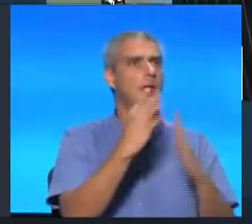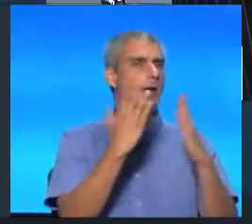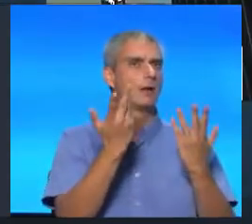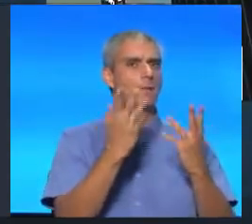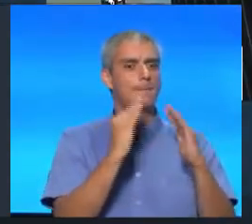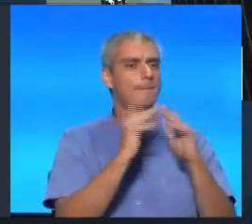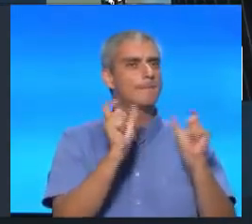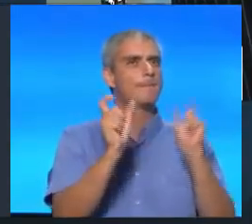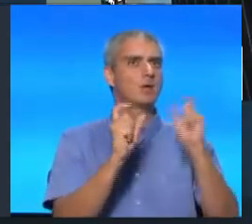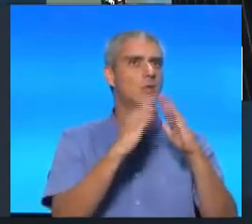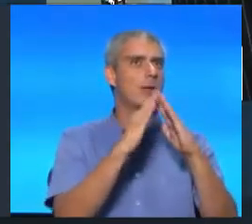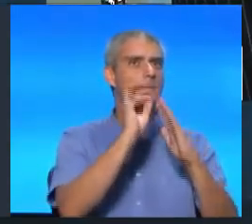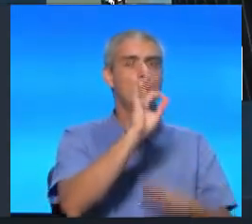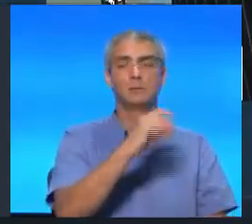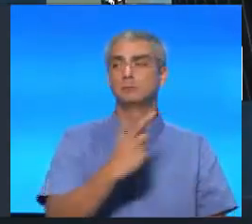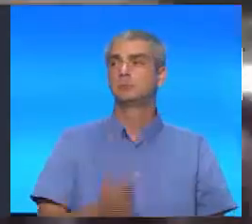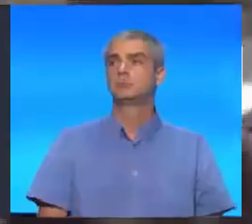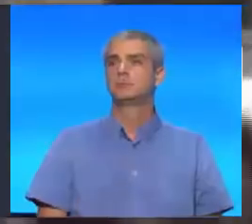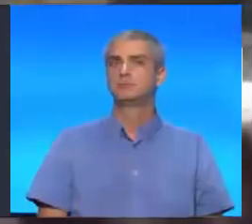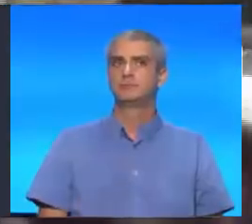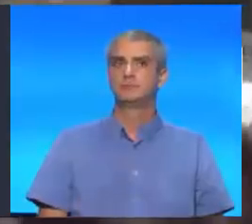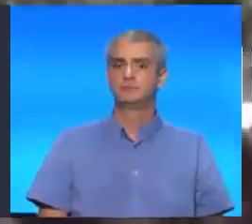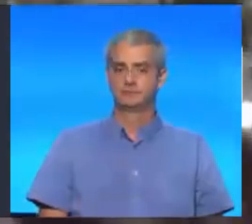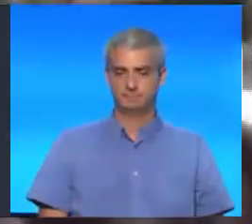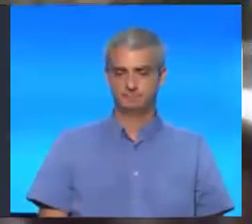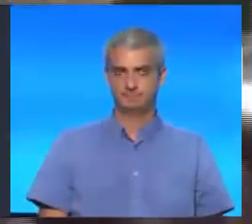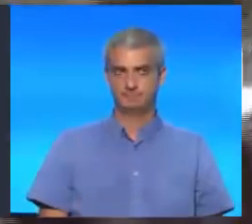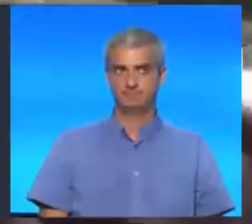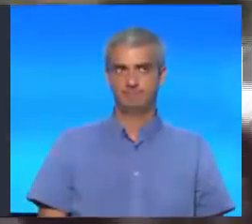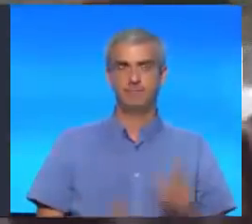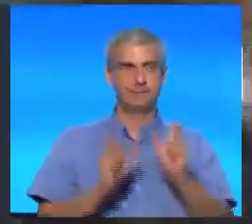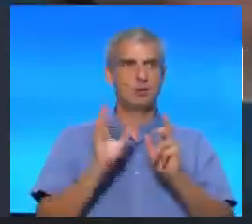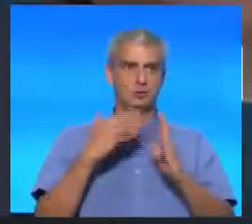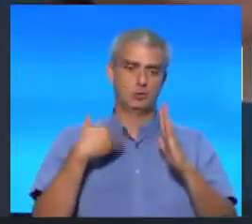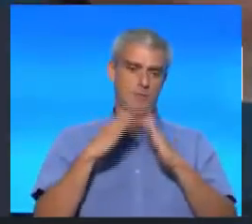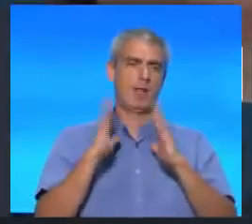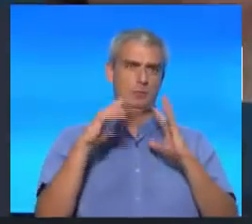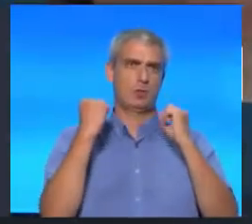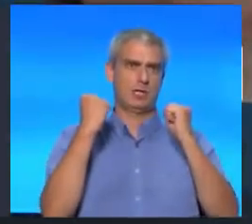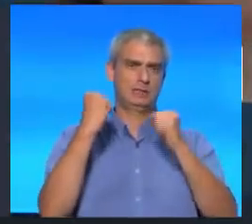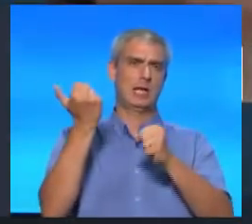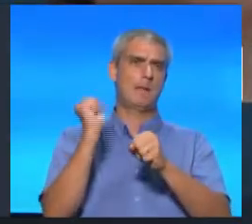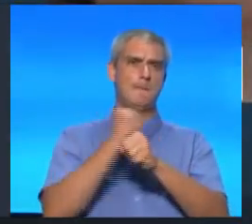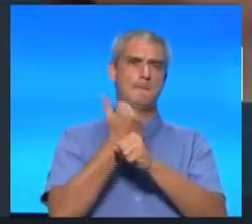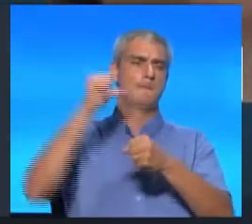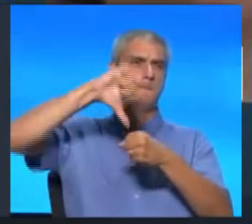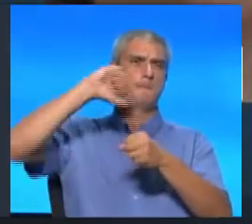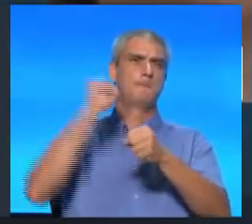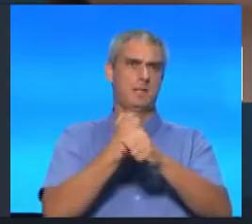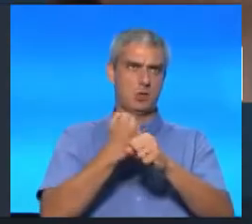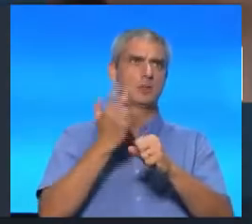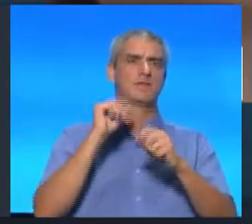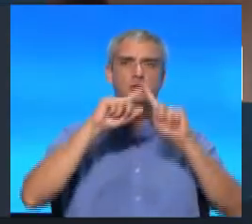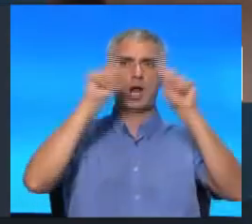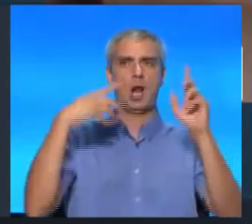המיגון? אז המיגון, יש לנו בית די חזק מבטון, ויש לנו מיגון על